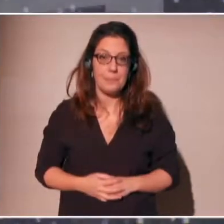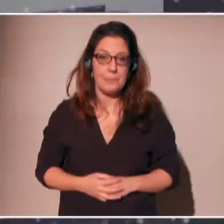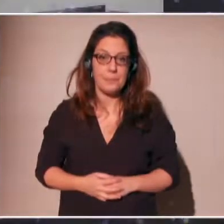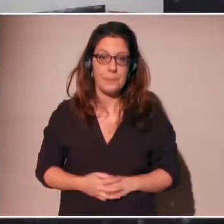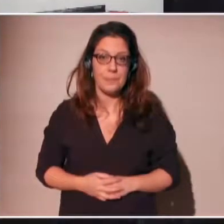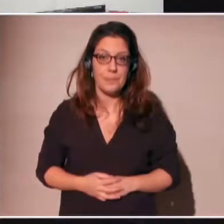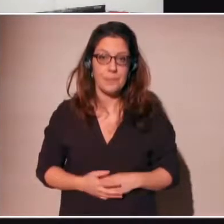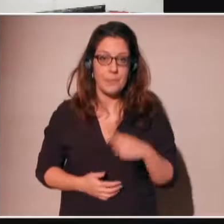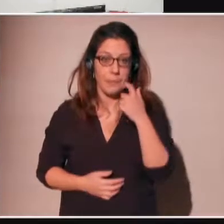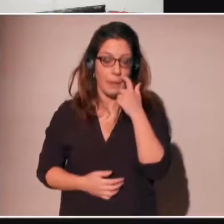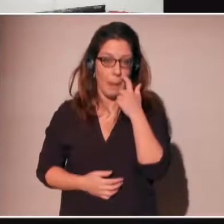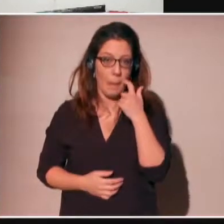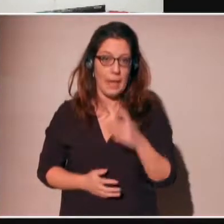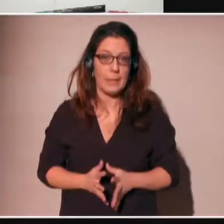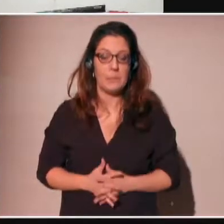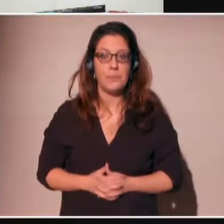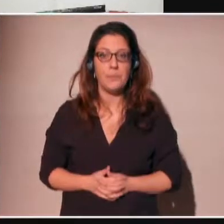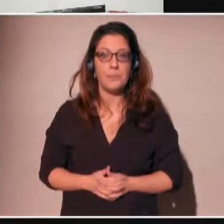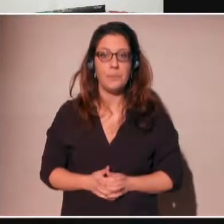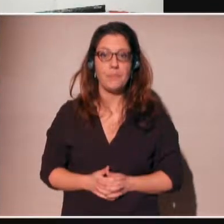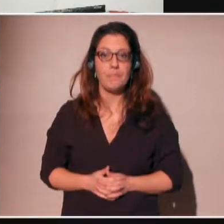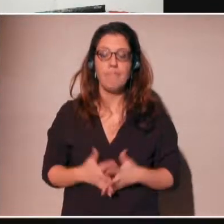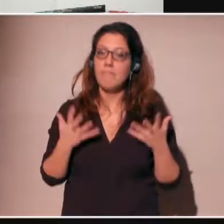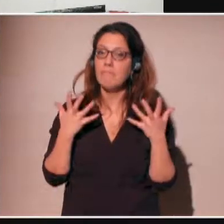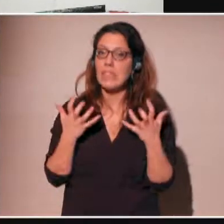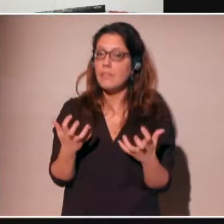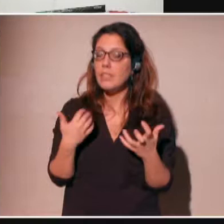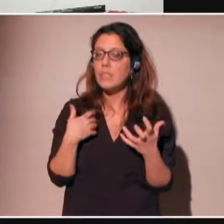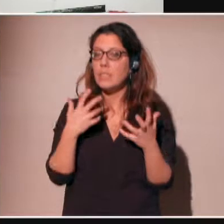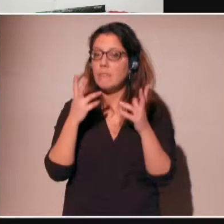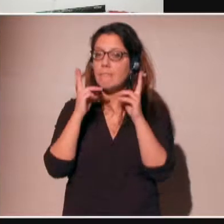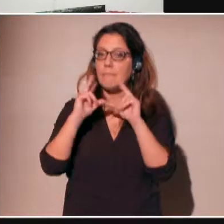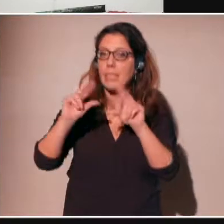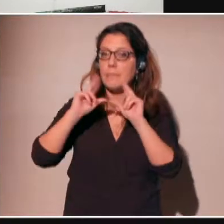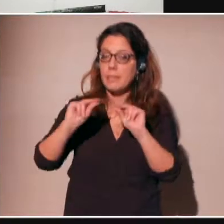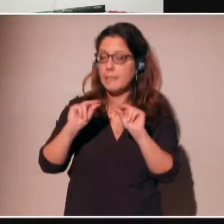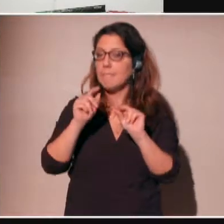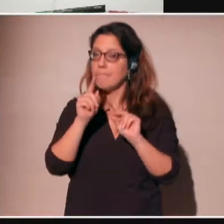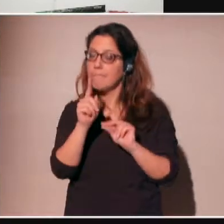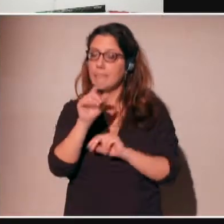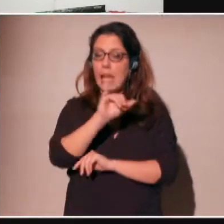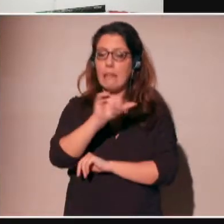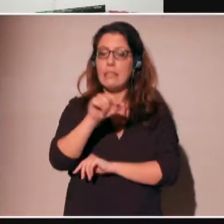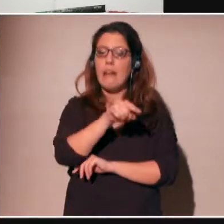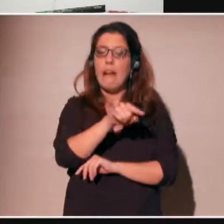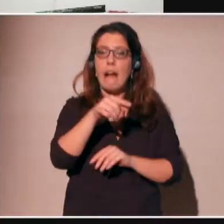Donc j'aimerais vous dire un petit peu plus sur comment fonctionne l'intelligence